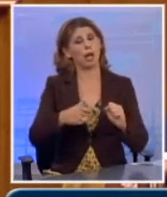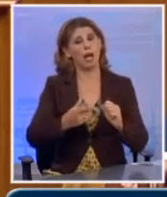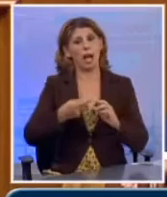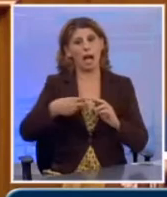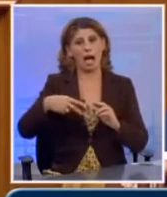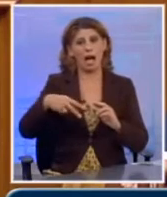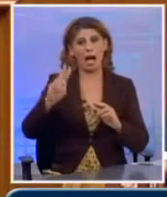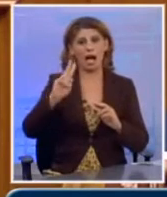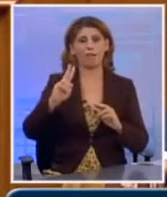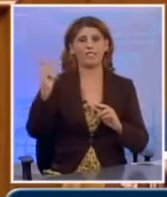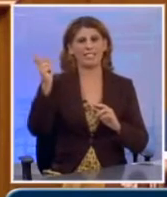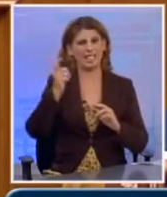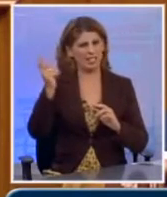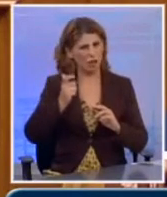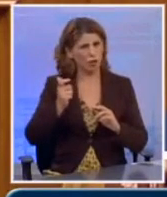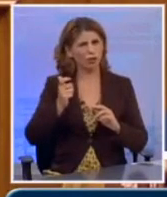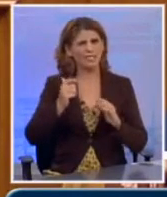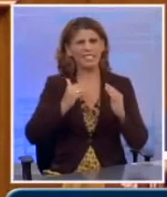ορίου ηλικίας εξοδότησης κλπ.